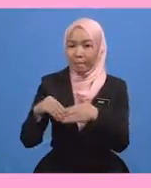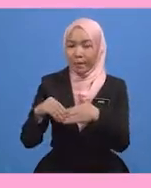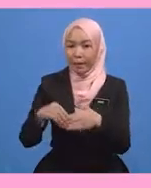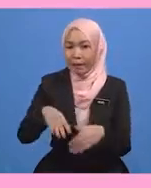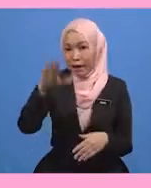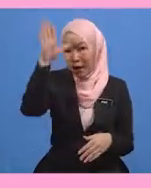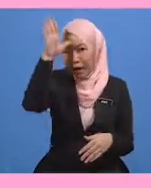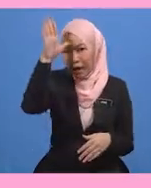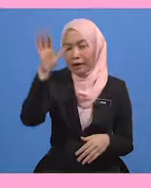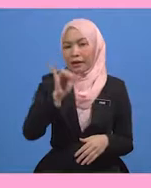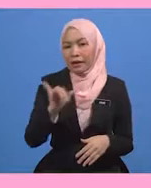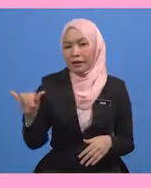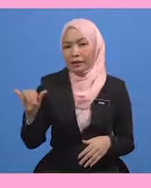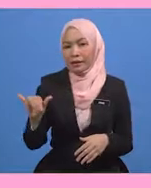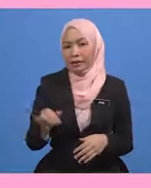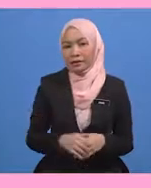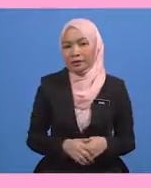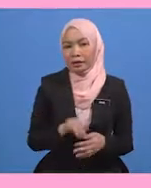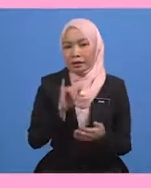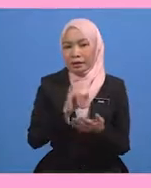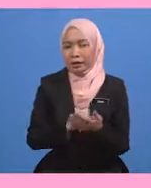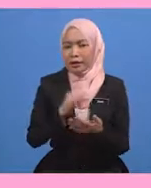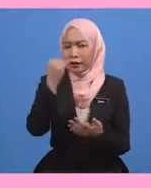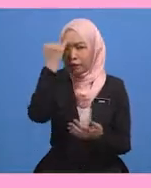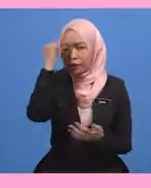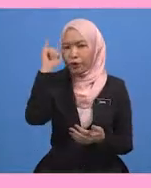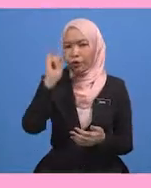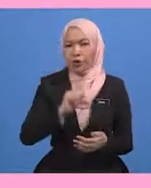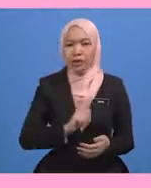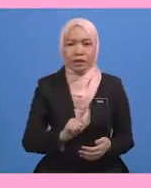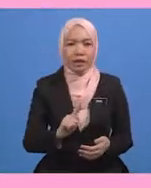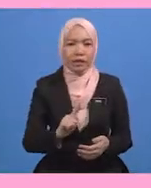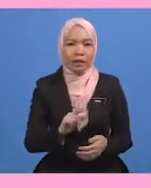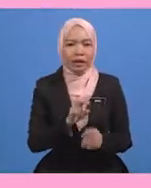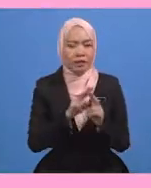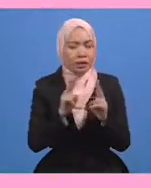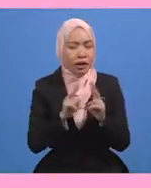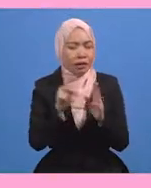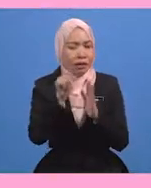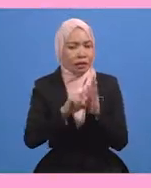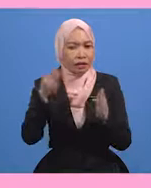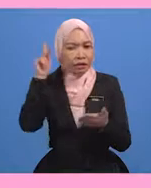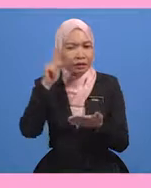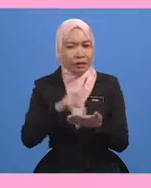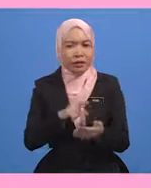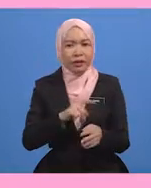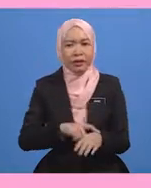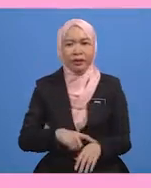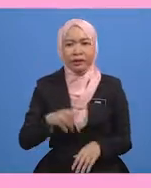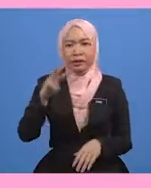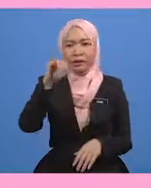ayahnya yang merupakan seorang tokoh agama yang terkenal di Minangkabau. Beliau